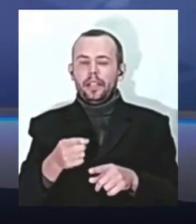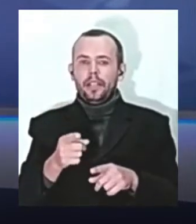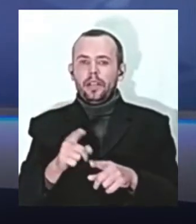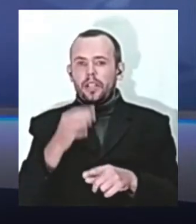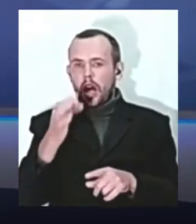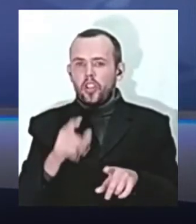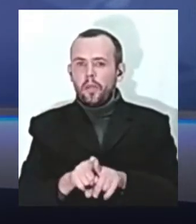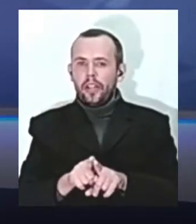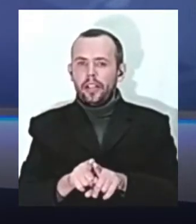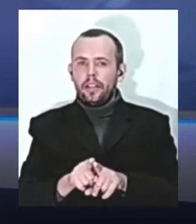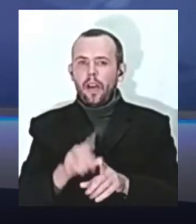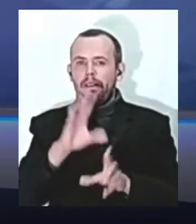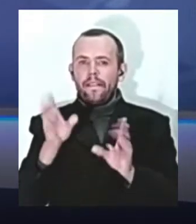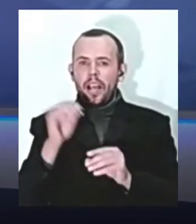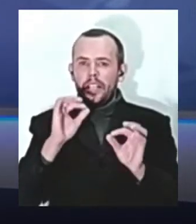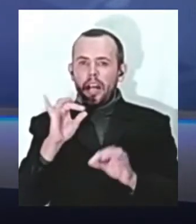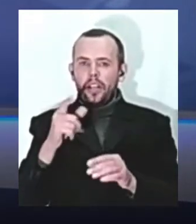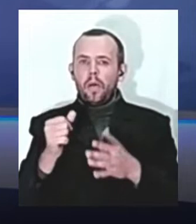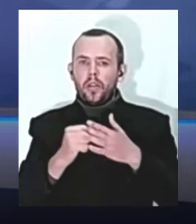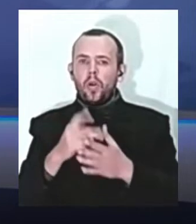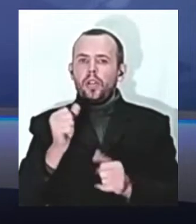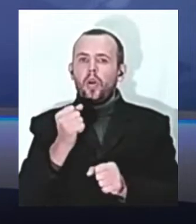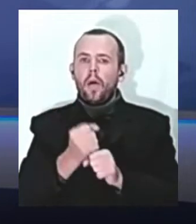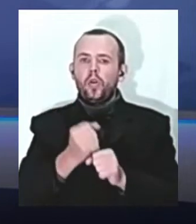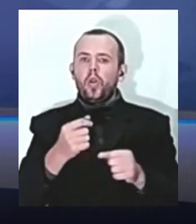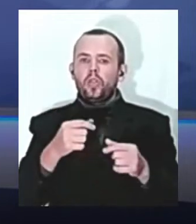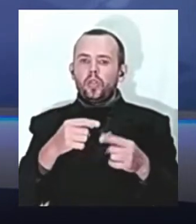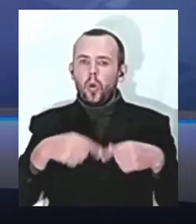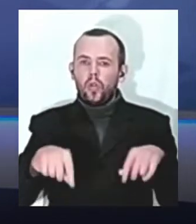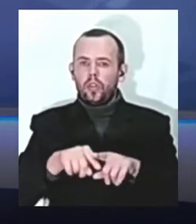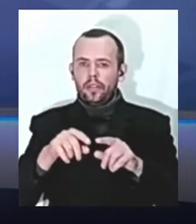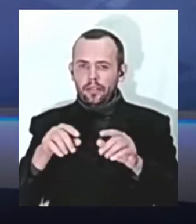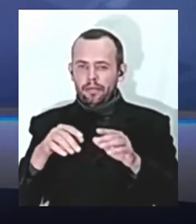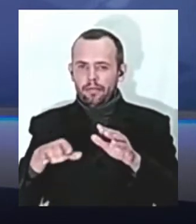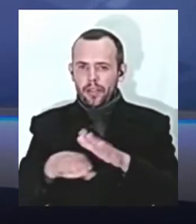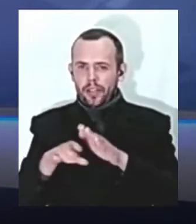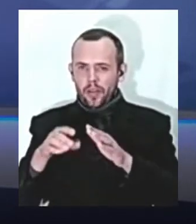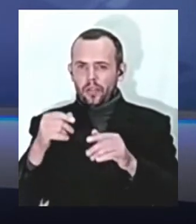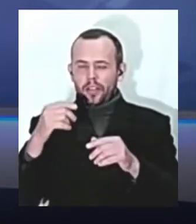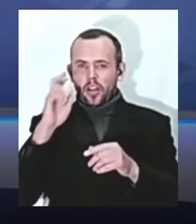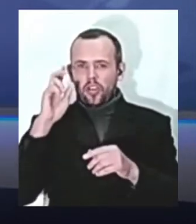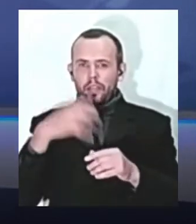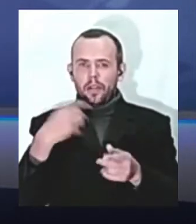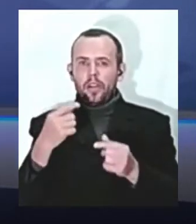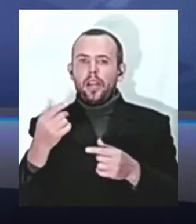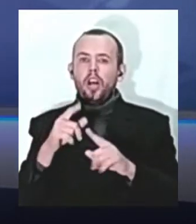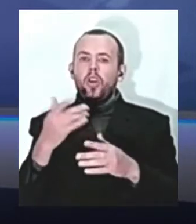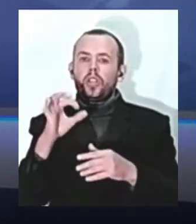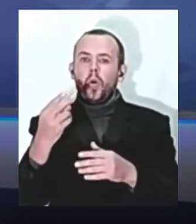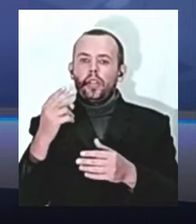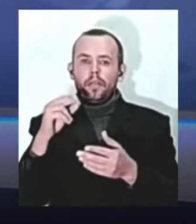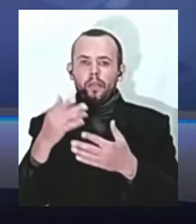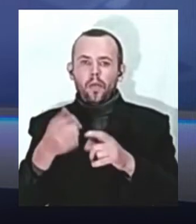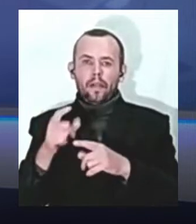весь рейтинг, він будується на роботі структурних підрозділів обласної державної адміністрації. Тобто, якщо це соціальні показники, ми беремо інформацію у